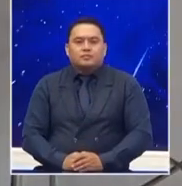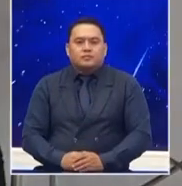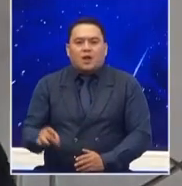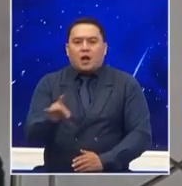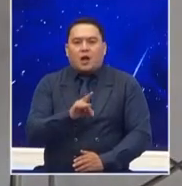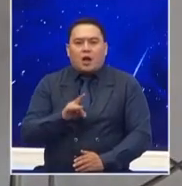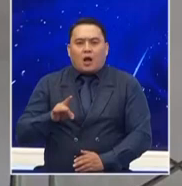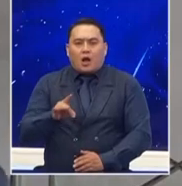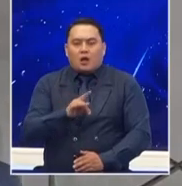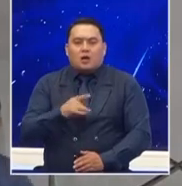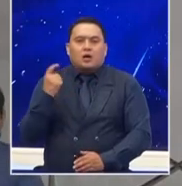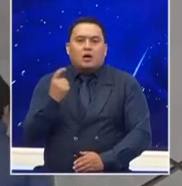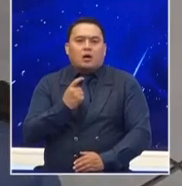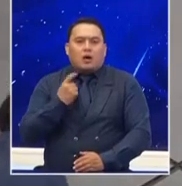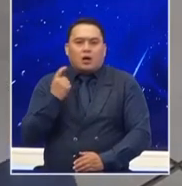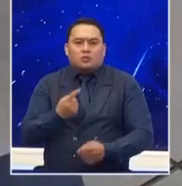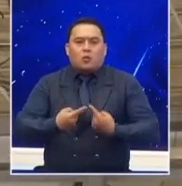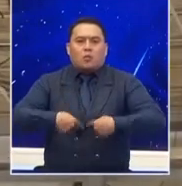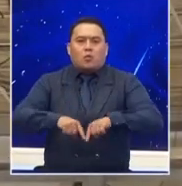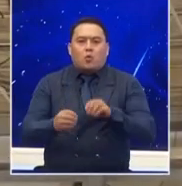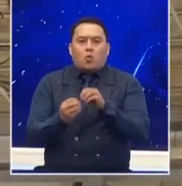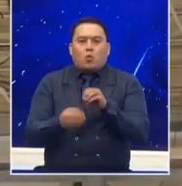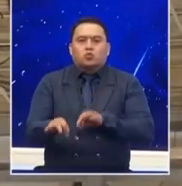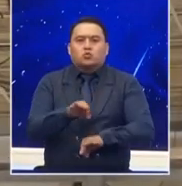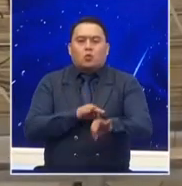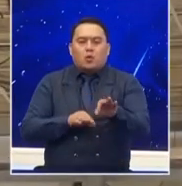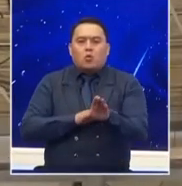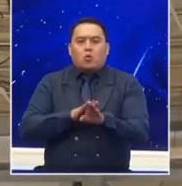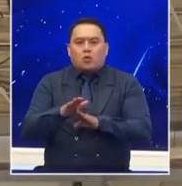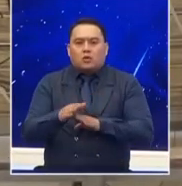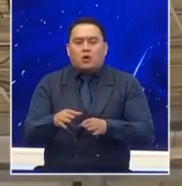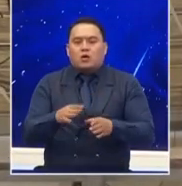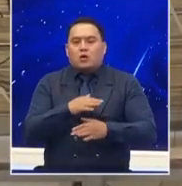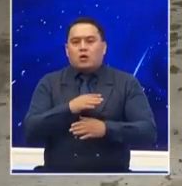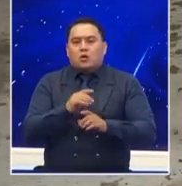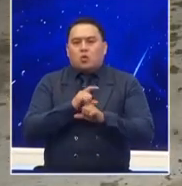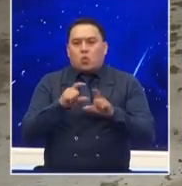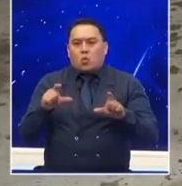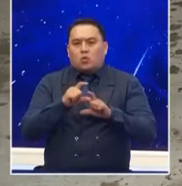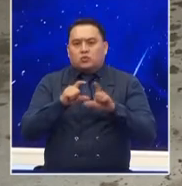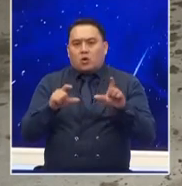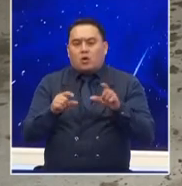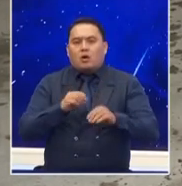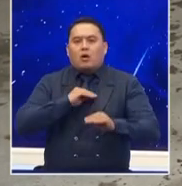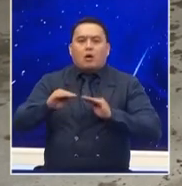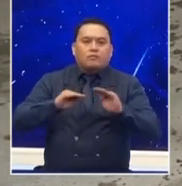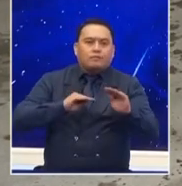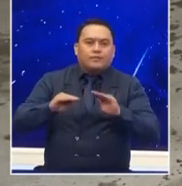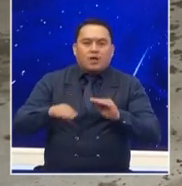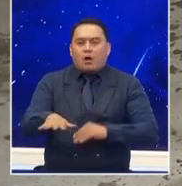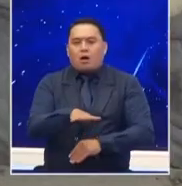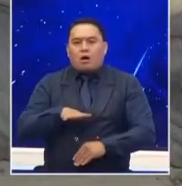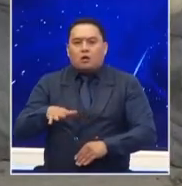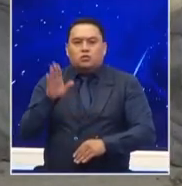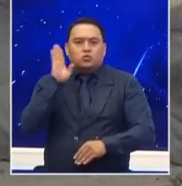Ауданда тұрғын үй коммуналды шаруашылық бөлімінің тарапынан 10 жоба іске асырылған. Аясында көпқабатты 9 тұрғын үйдің ауласы абаттандырылып, ауылдық елді